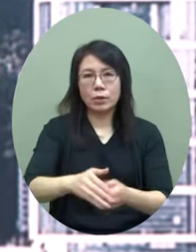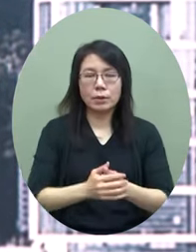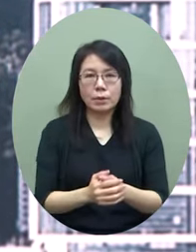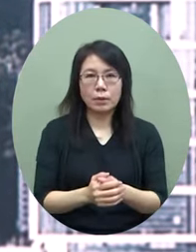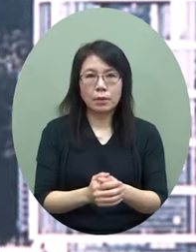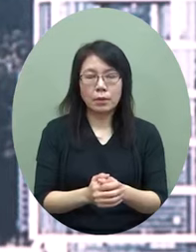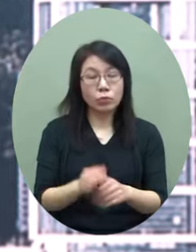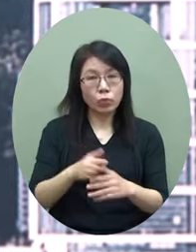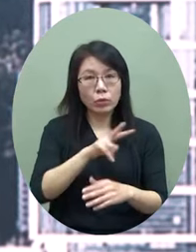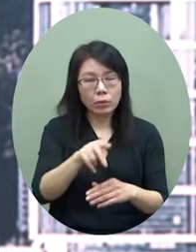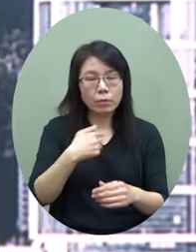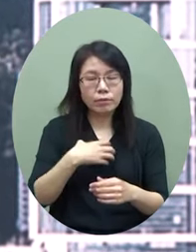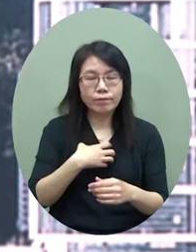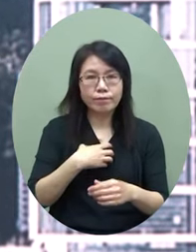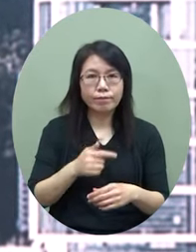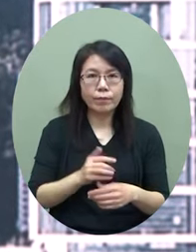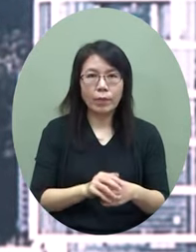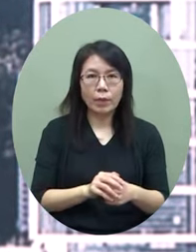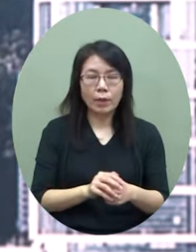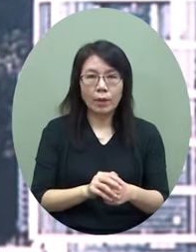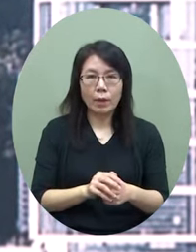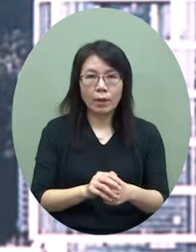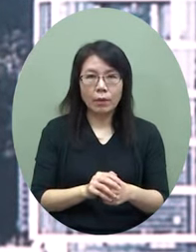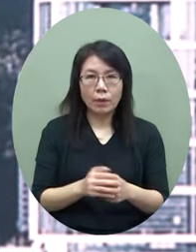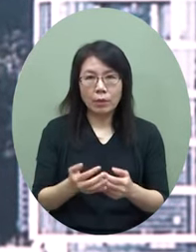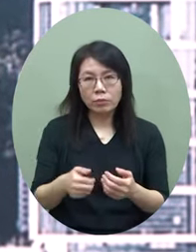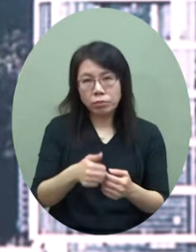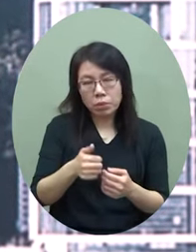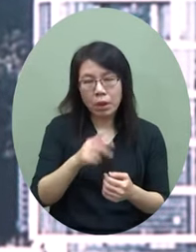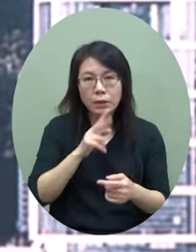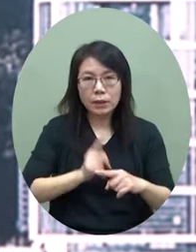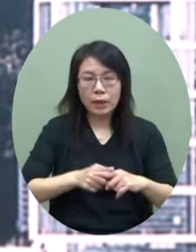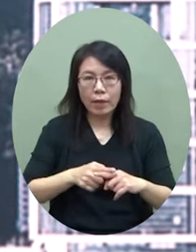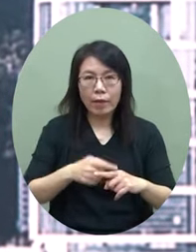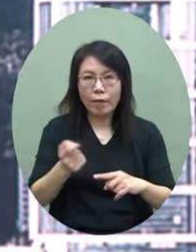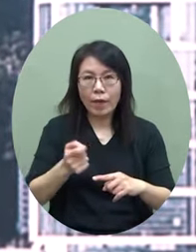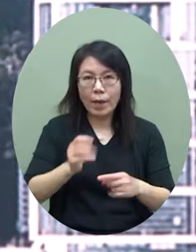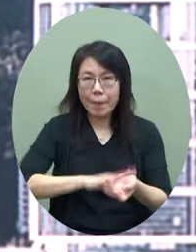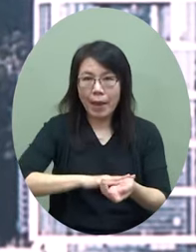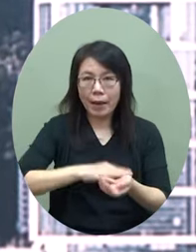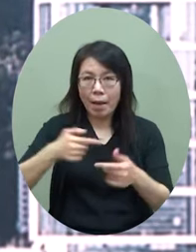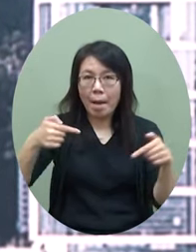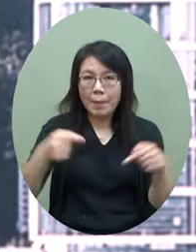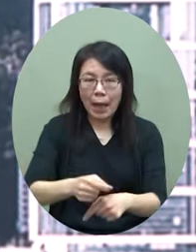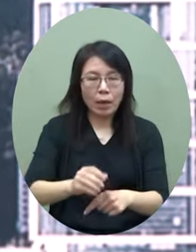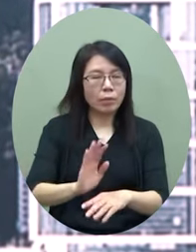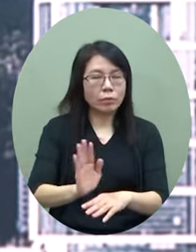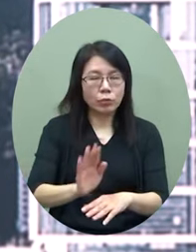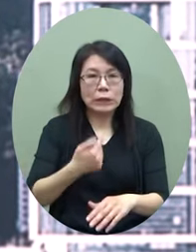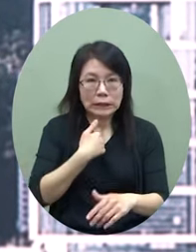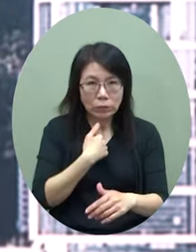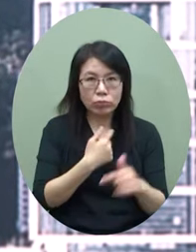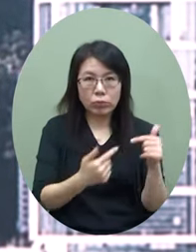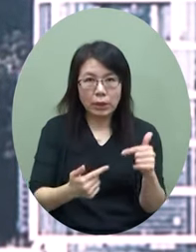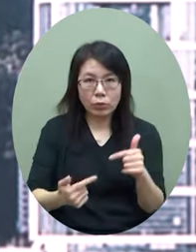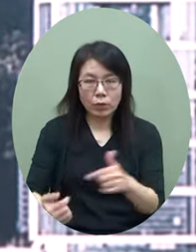所以成效的看法是这样的但是这些成效呢不会即时令到我们可以走出疫情我们要不断密集进取